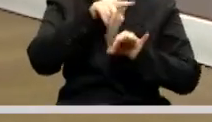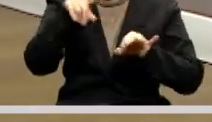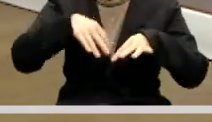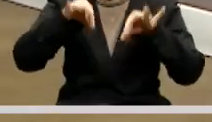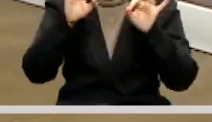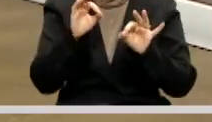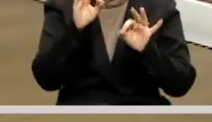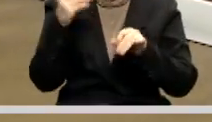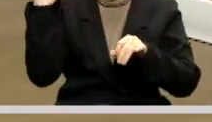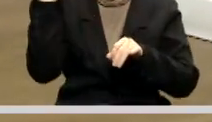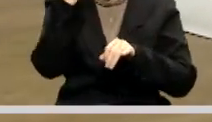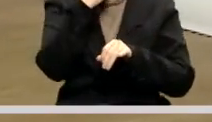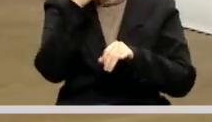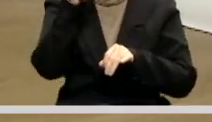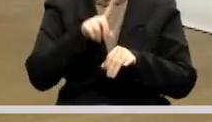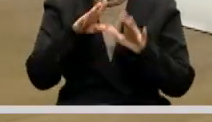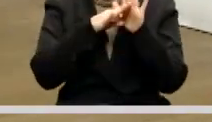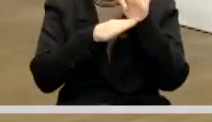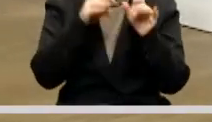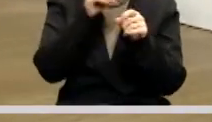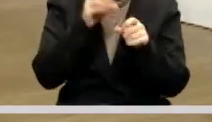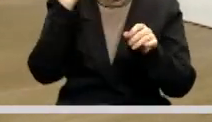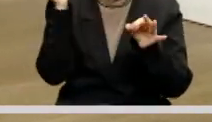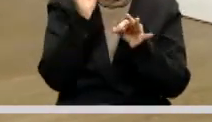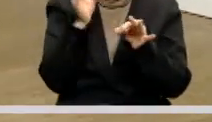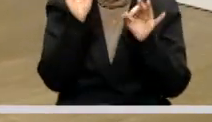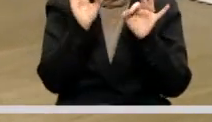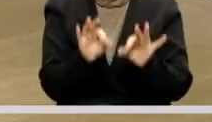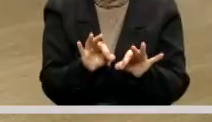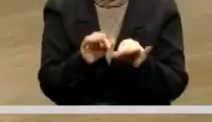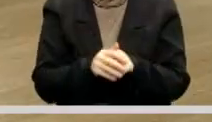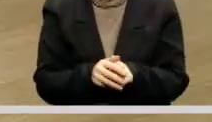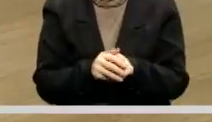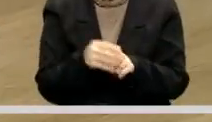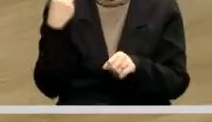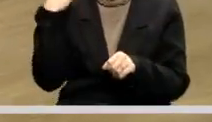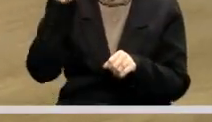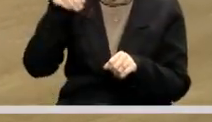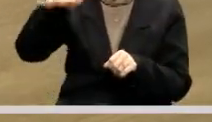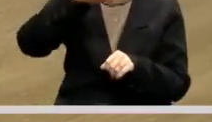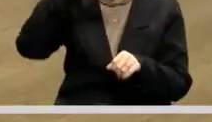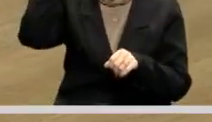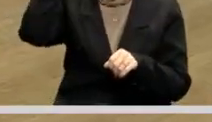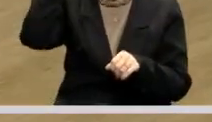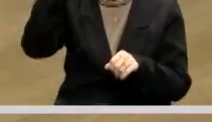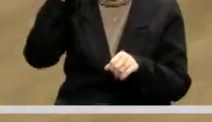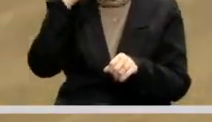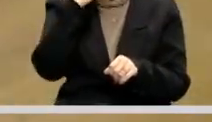yeni yılın bu ilk yayınında hemen başlayalım isterseniz. Daha fazla vakit kaybetmeyelim. Yeni güne hep birlikte merhaba